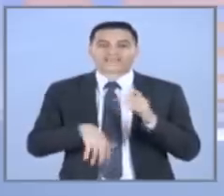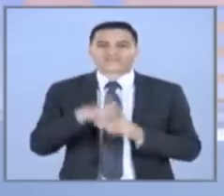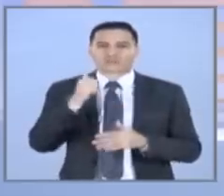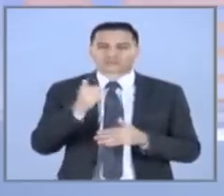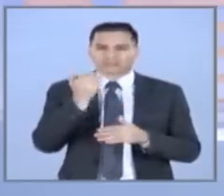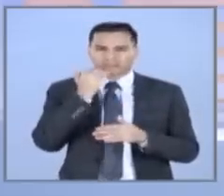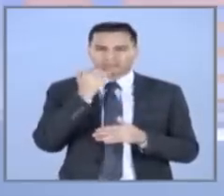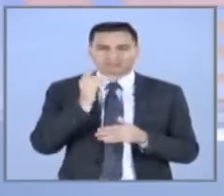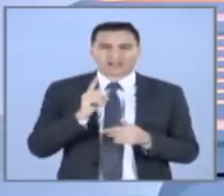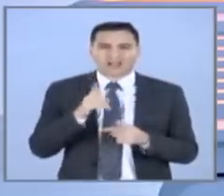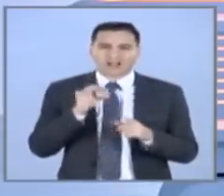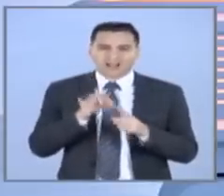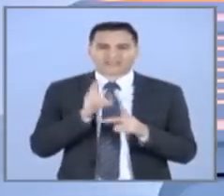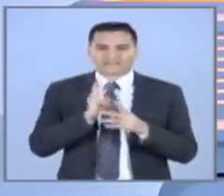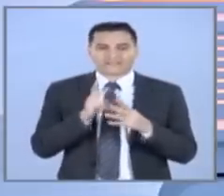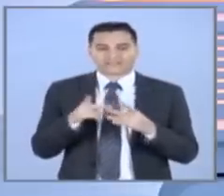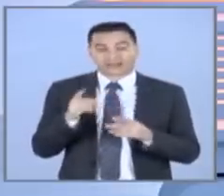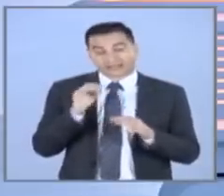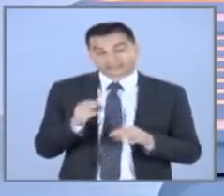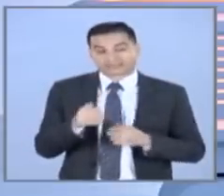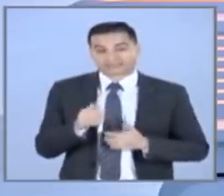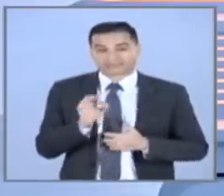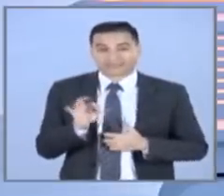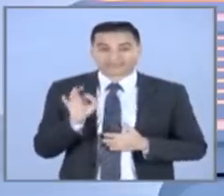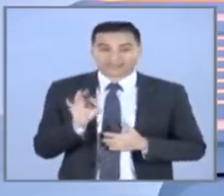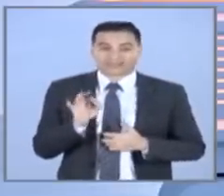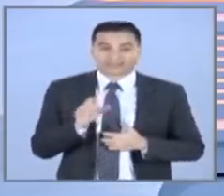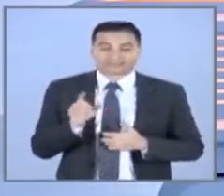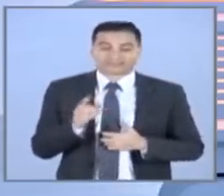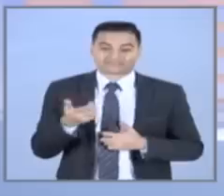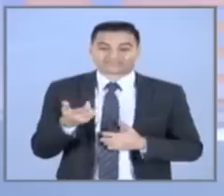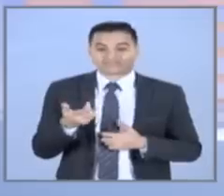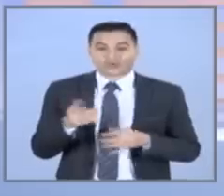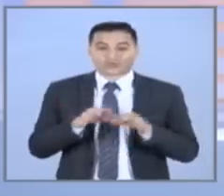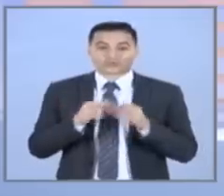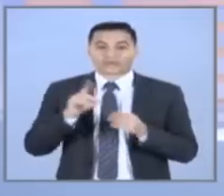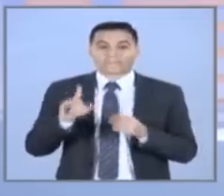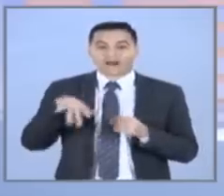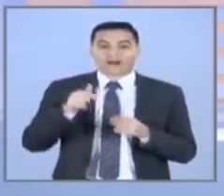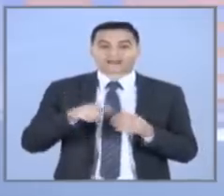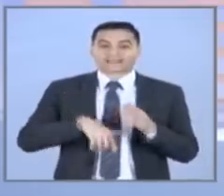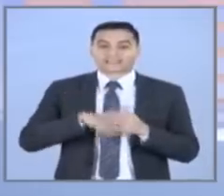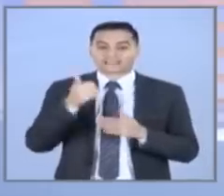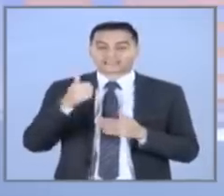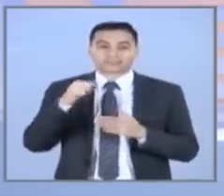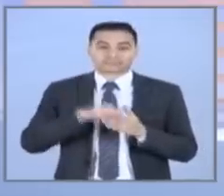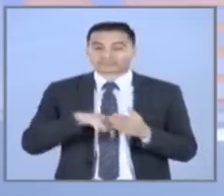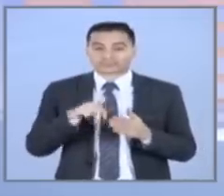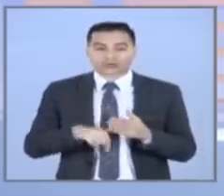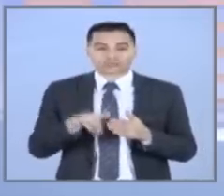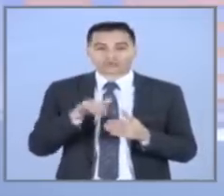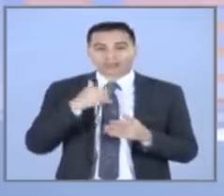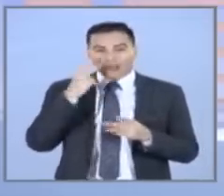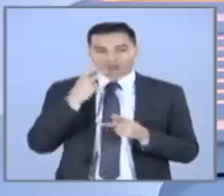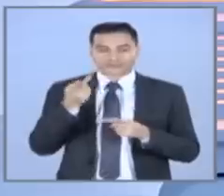مين اللي هيكسب. اكيد طبعا اكيد. عيلة برايا، كسبتوا النهارده ما كسبتوش النهارده